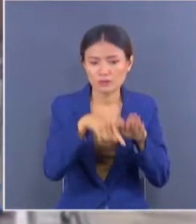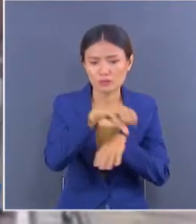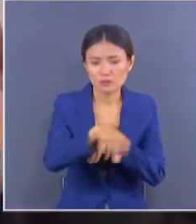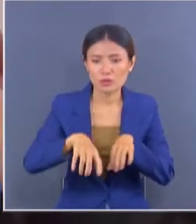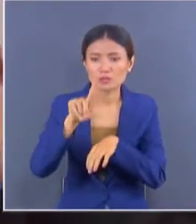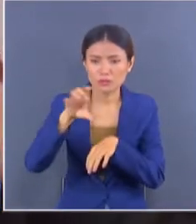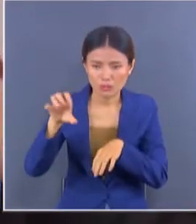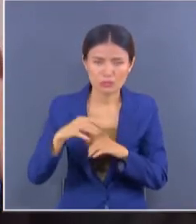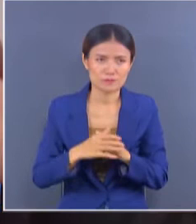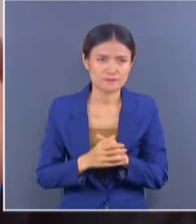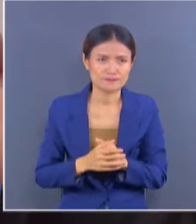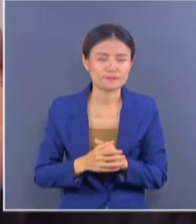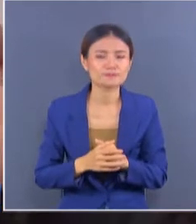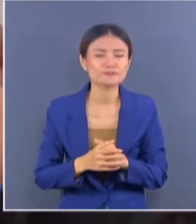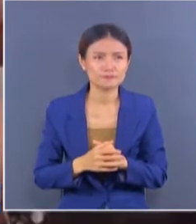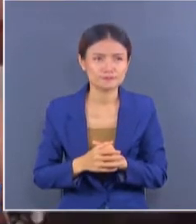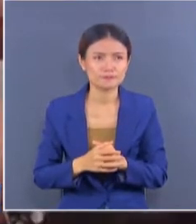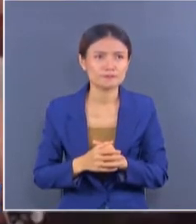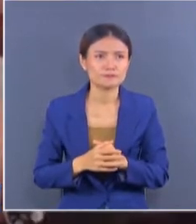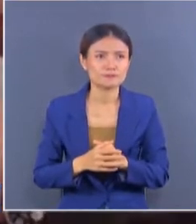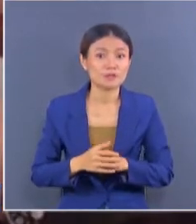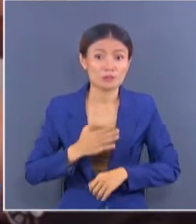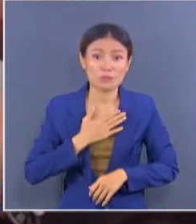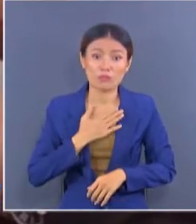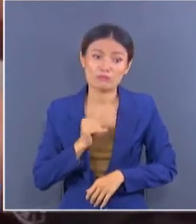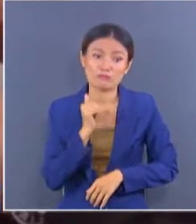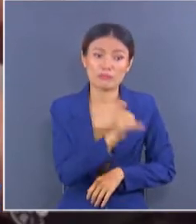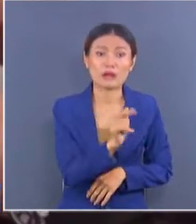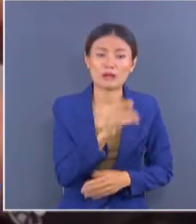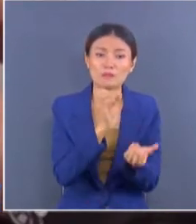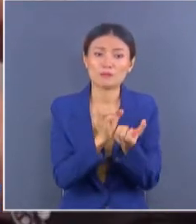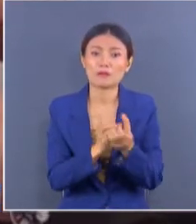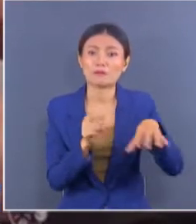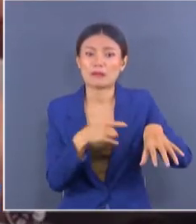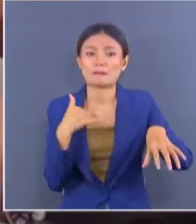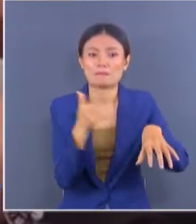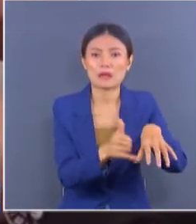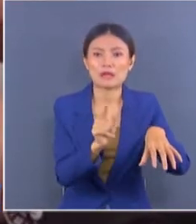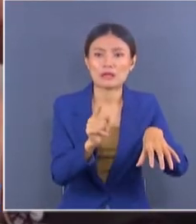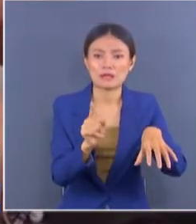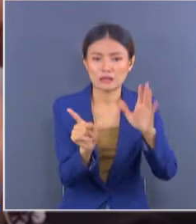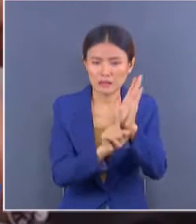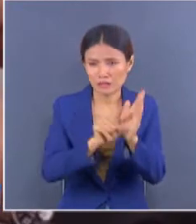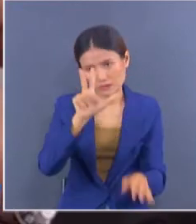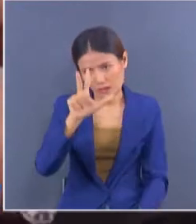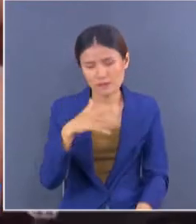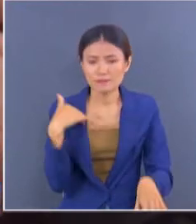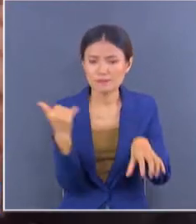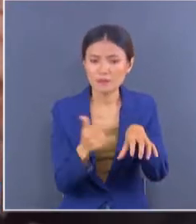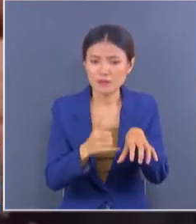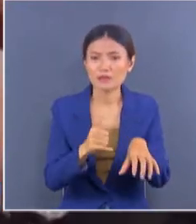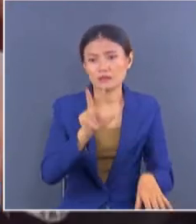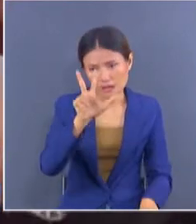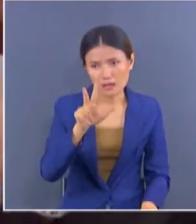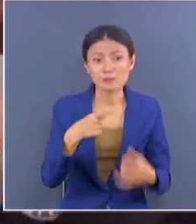ที่ถูกอุ้มเนี่ยเขายืนยันบอกว่าเพิ่งเดินทางไปเล่นที่บ่อนที่จุดเกิดเหตุเนี่ย3ครั้งแต่ถูกหา